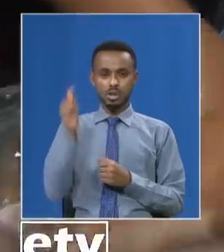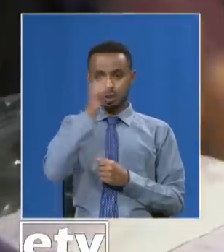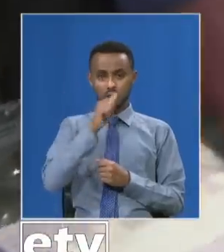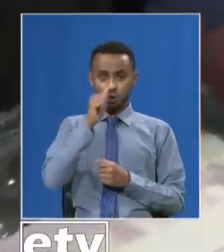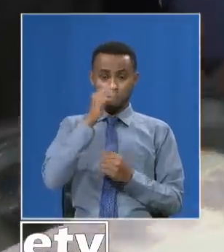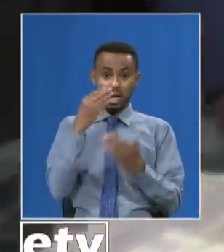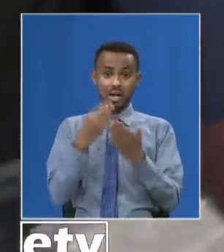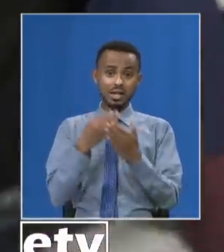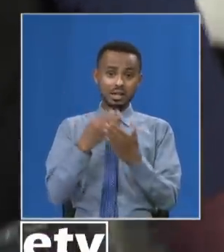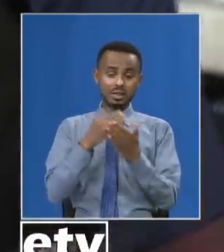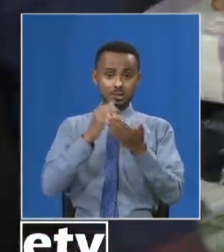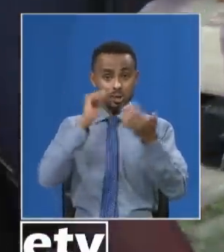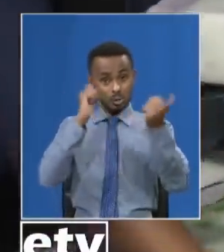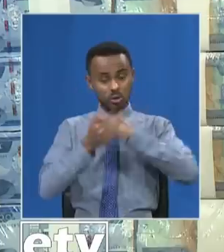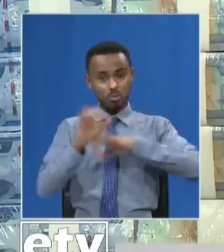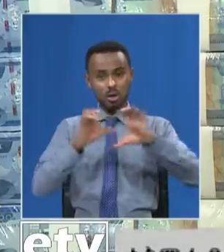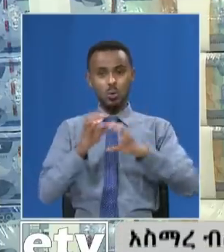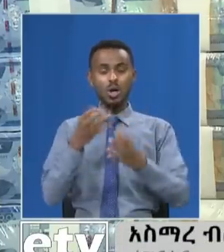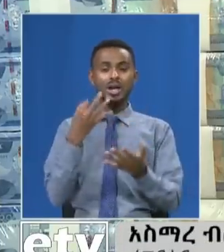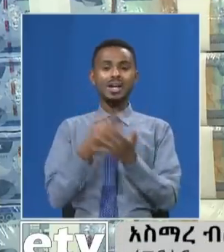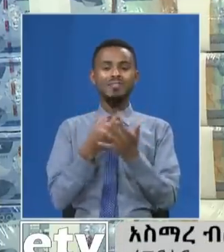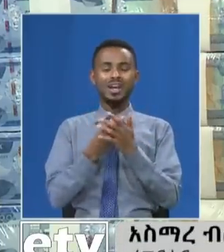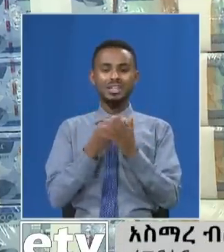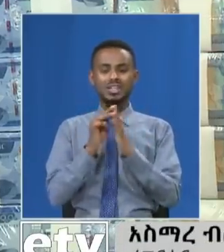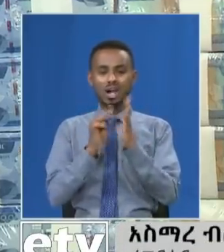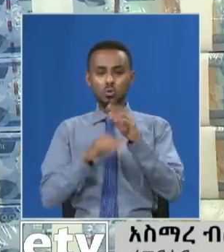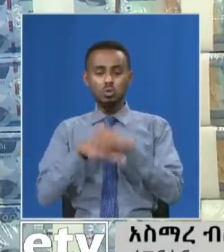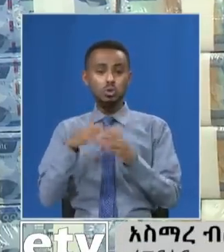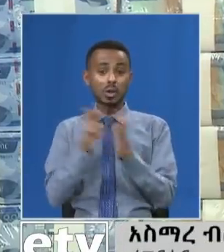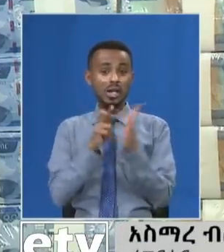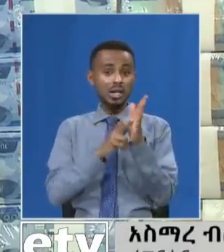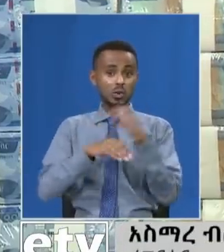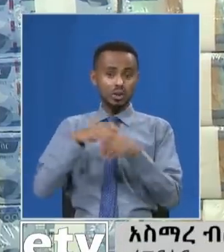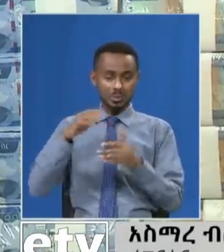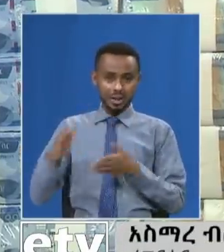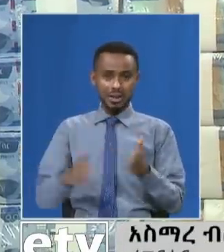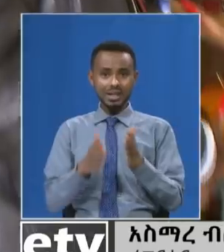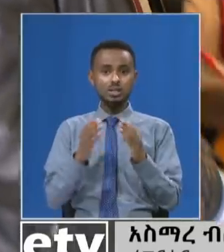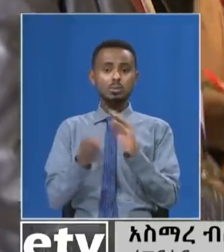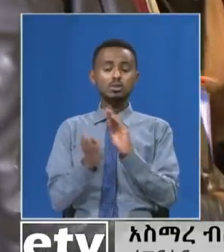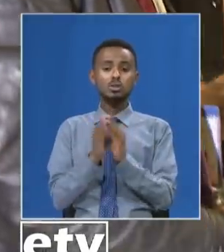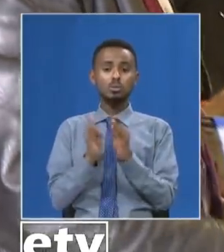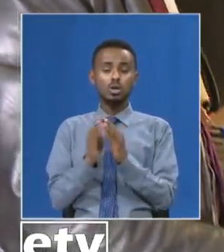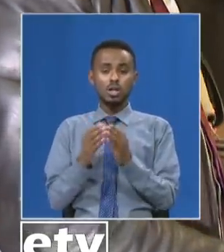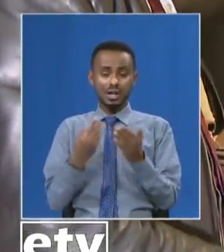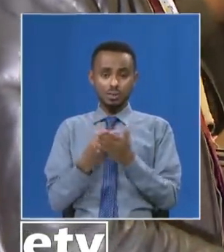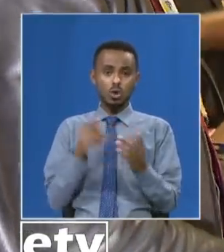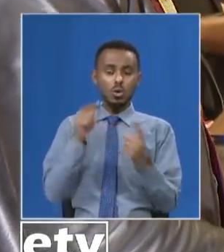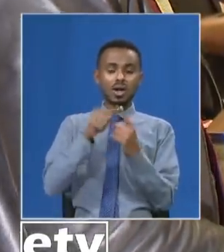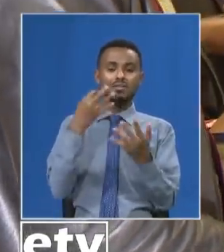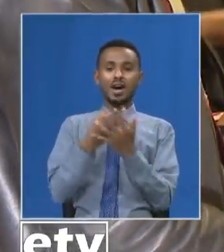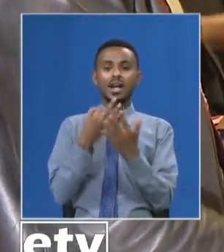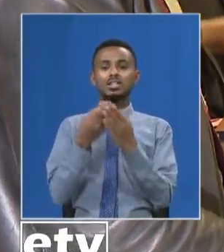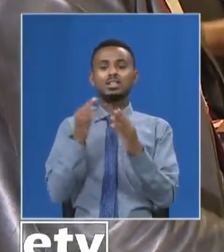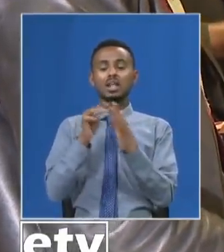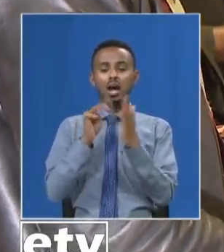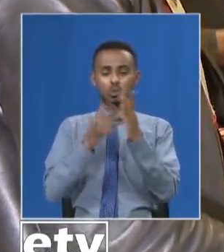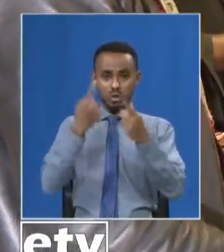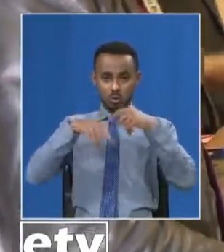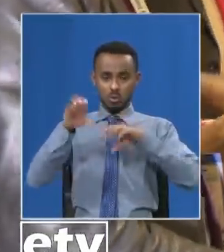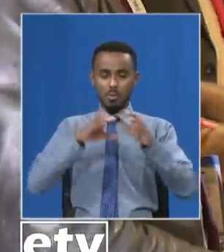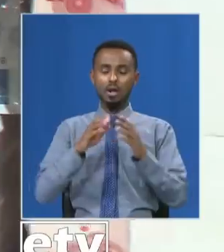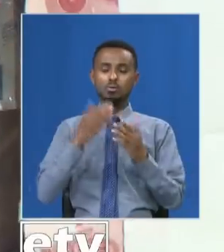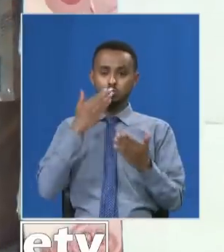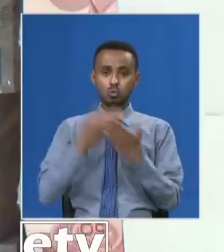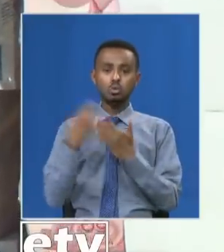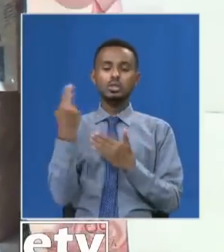ኢትዮጵያ የብር ኖት ለውጥ ማድረጓ ከፋይናንስ ስርዓት ውጪ በህገወጥ መንገድ የተከማቹ ገንዘቦች ወደ ፋይናንስ ስርዓቱ እንዲመጡ በማድረግ